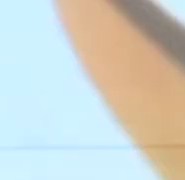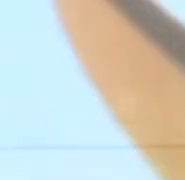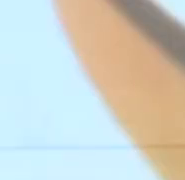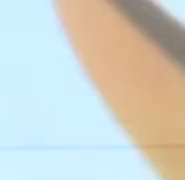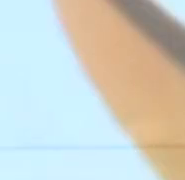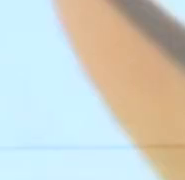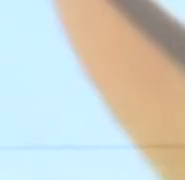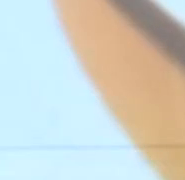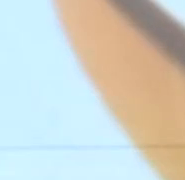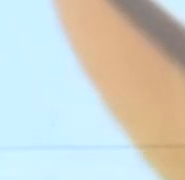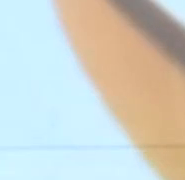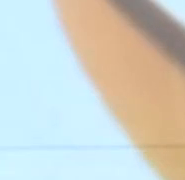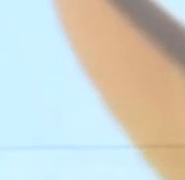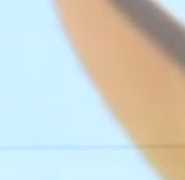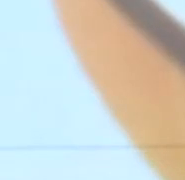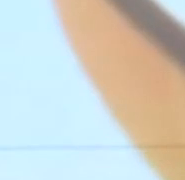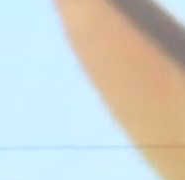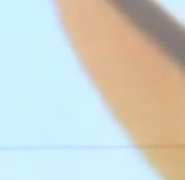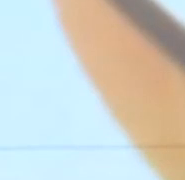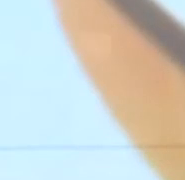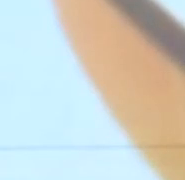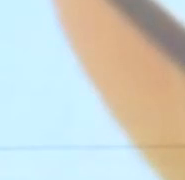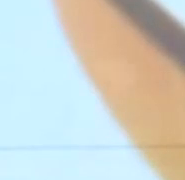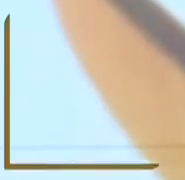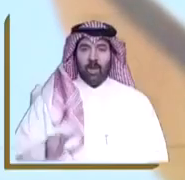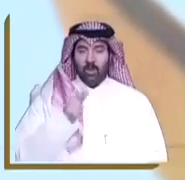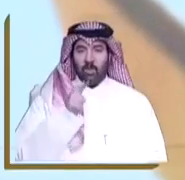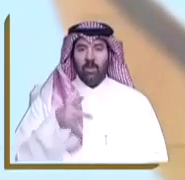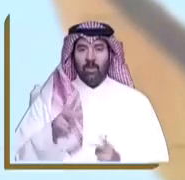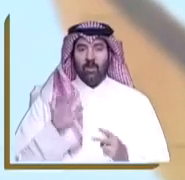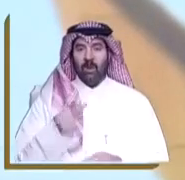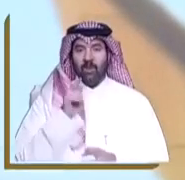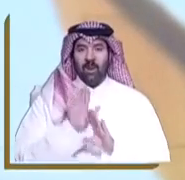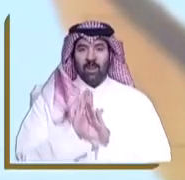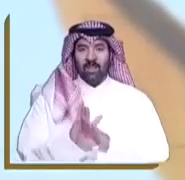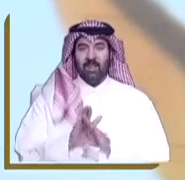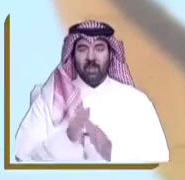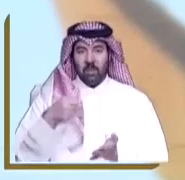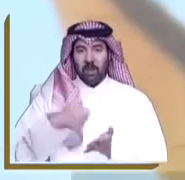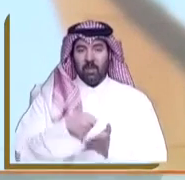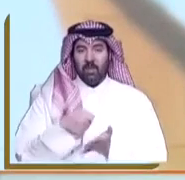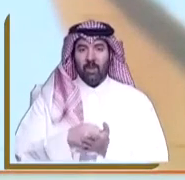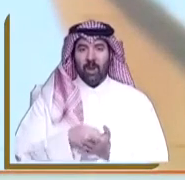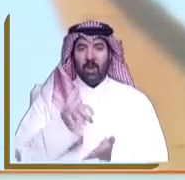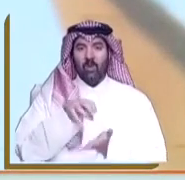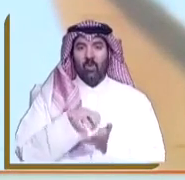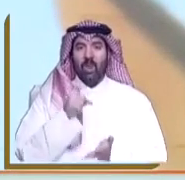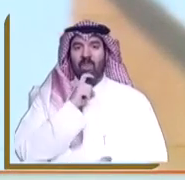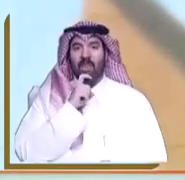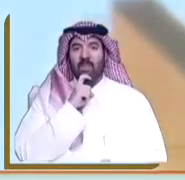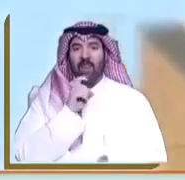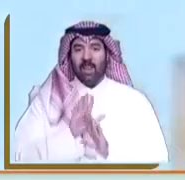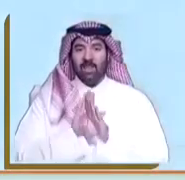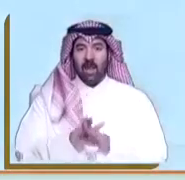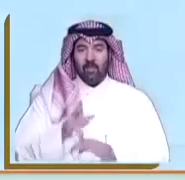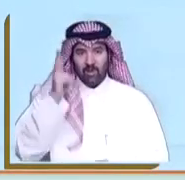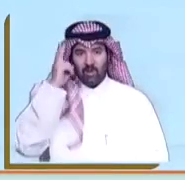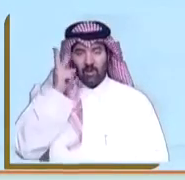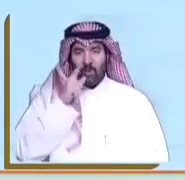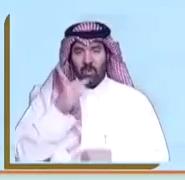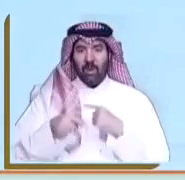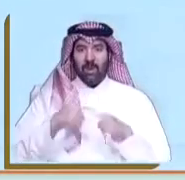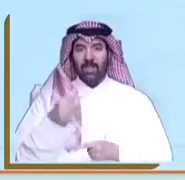وبالأفعال المملكة تدعم بسخاء الدول الأكثر احتياجا، حيث